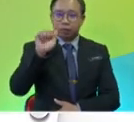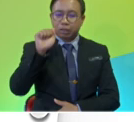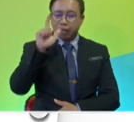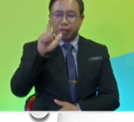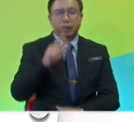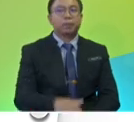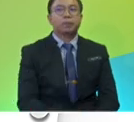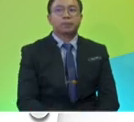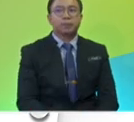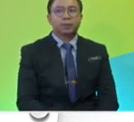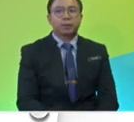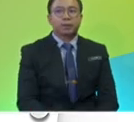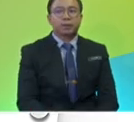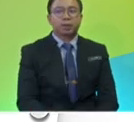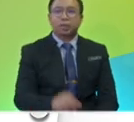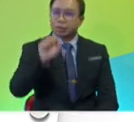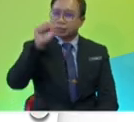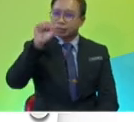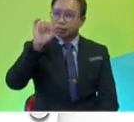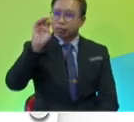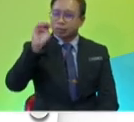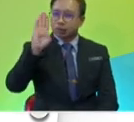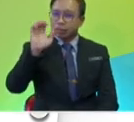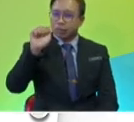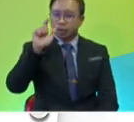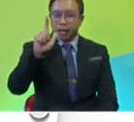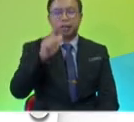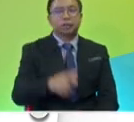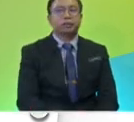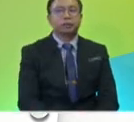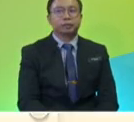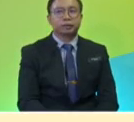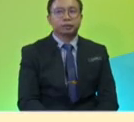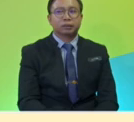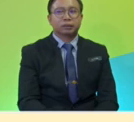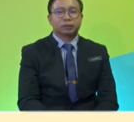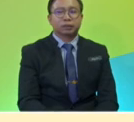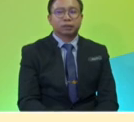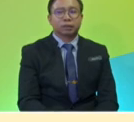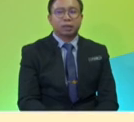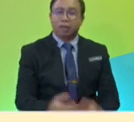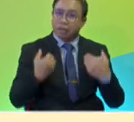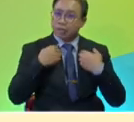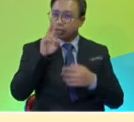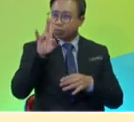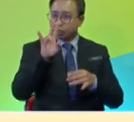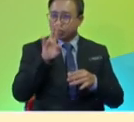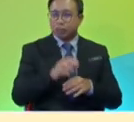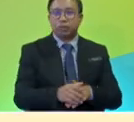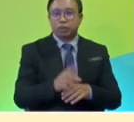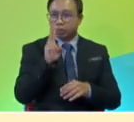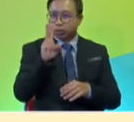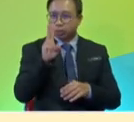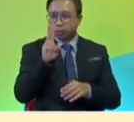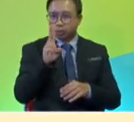simbal okey inilah simbal okey ya betul simbal okey simbal ni ada dua jenis Ah ada dua jenis Pa ada